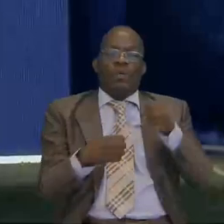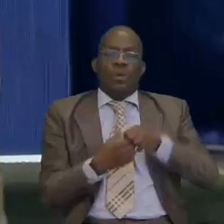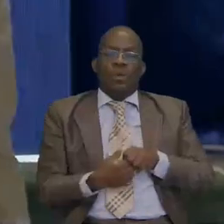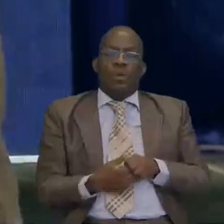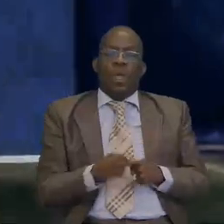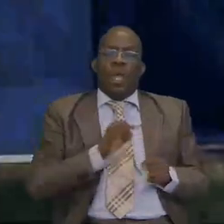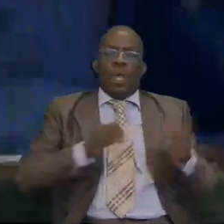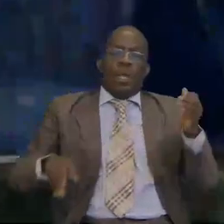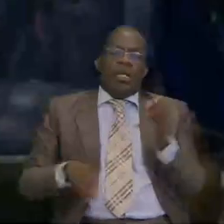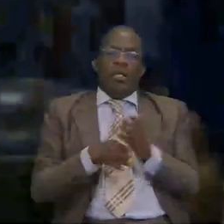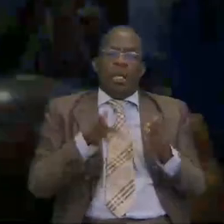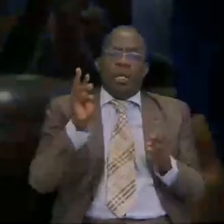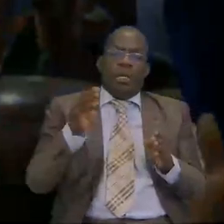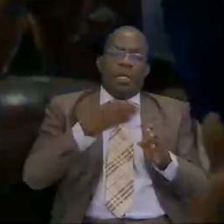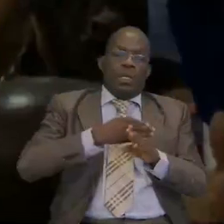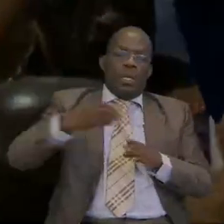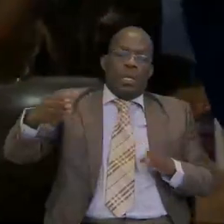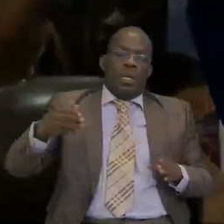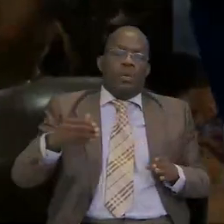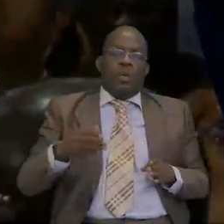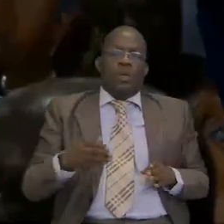Sortez au nom de Jésus.